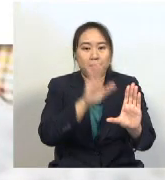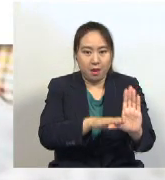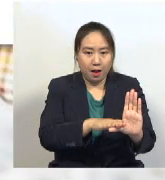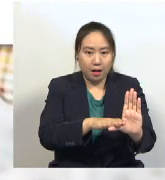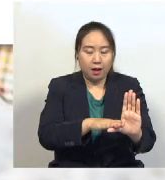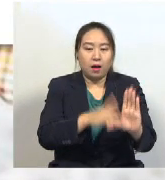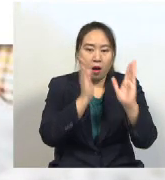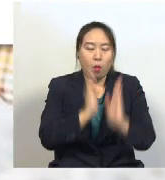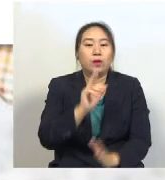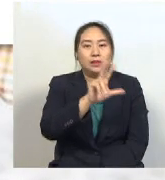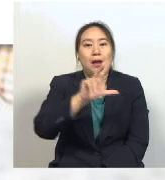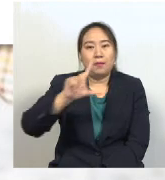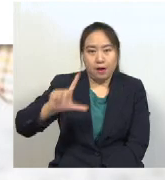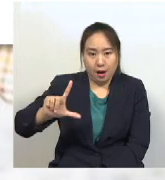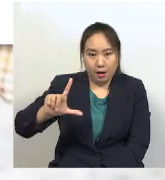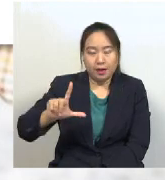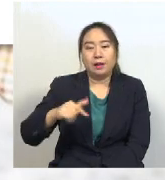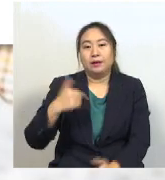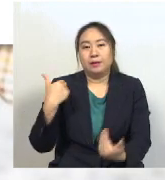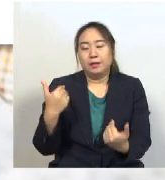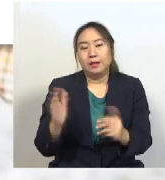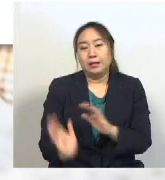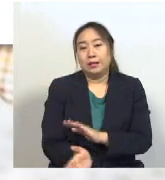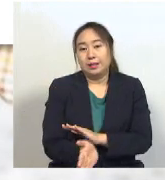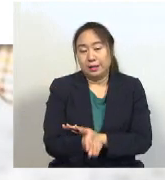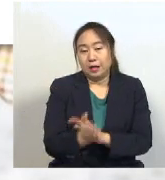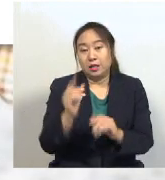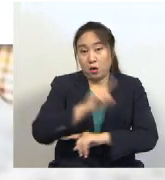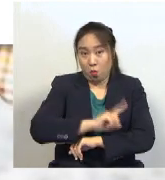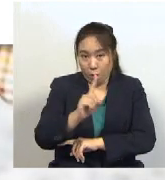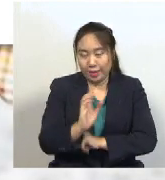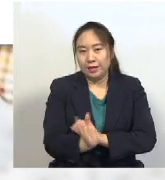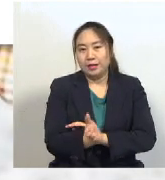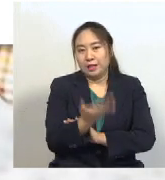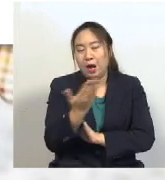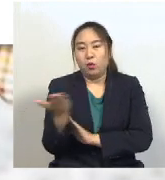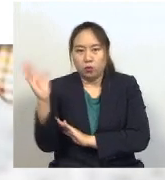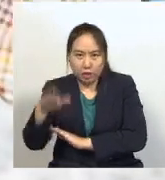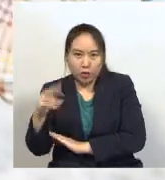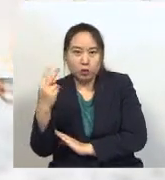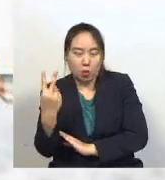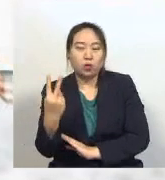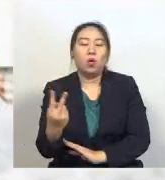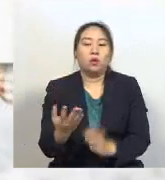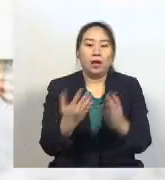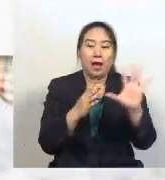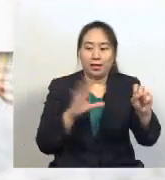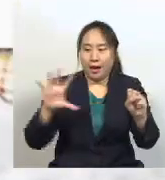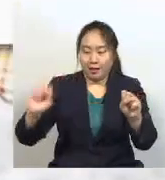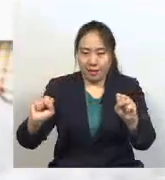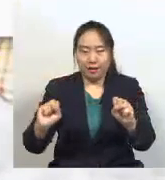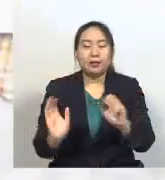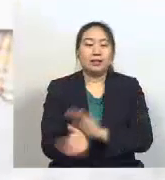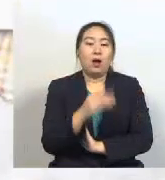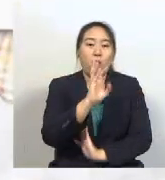สิทธิ์จำนวน3ล้านคนค่ะแบ่งเป็น2รอบต่อวันรอบละ 500,000 คนรอบแรกเปิดให้ลงทะเบียนในเวล